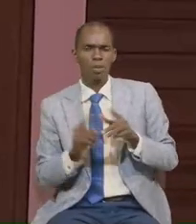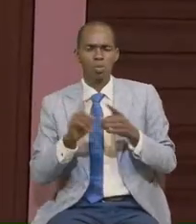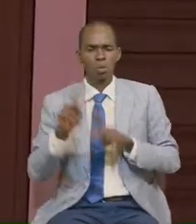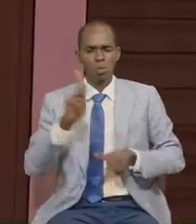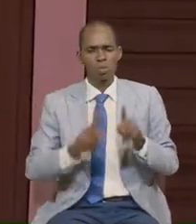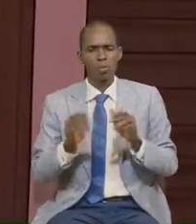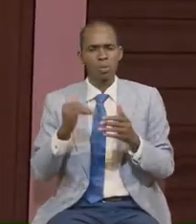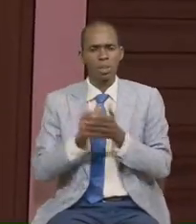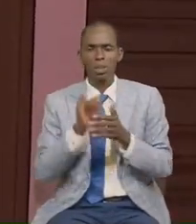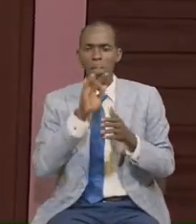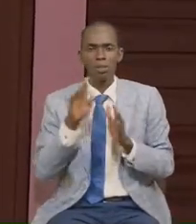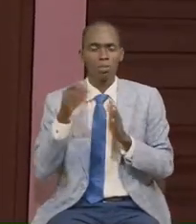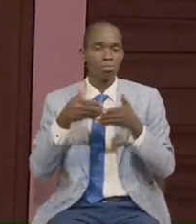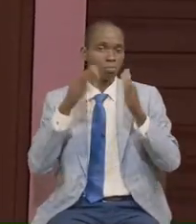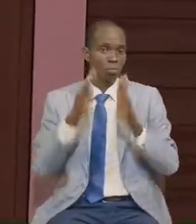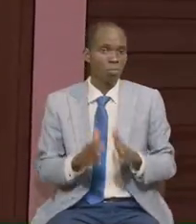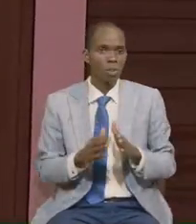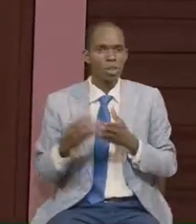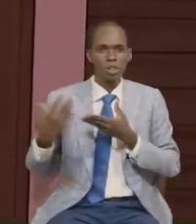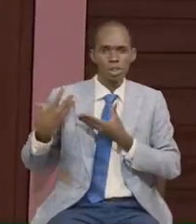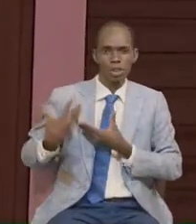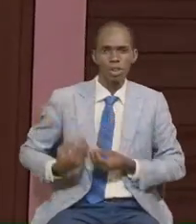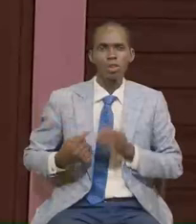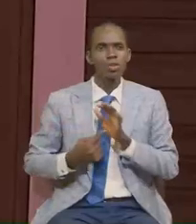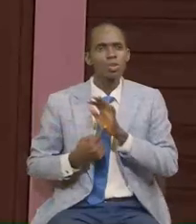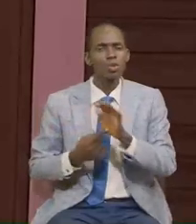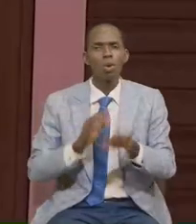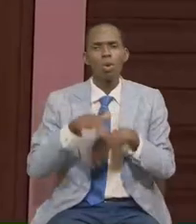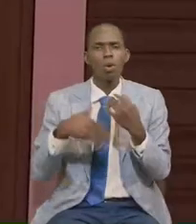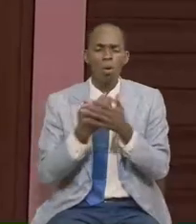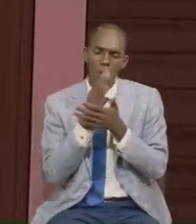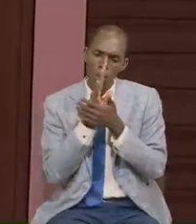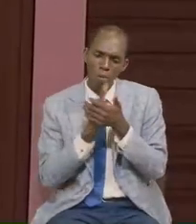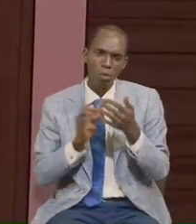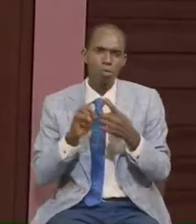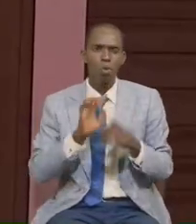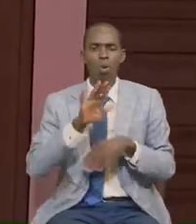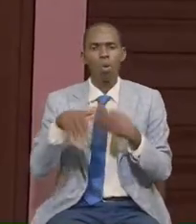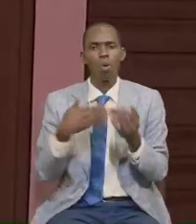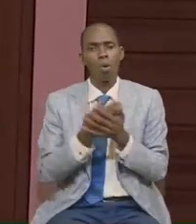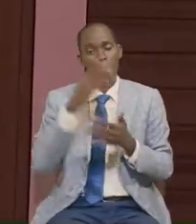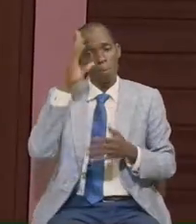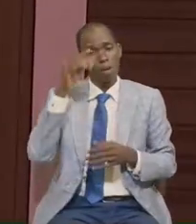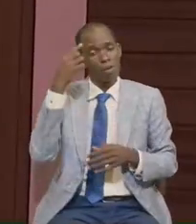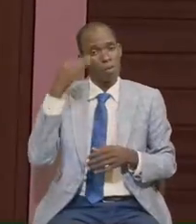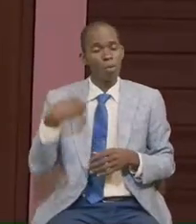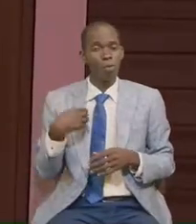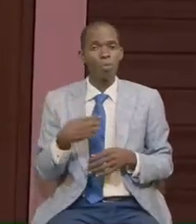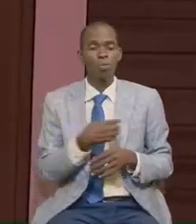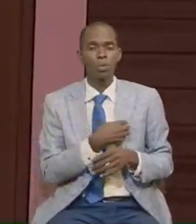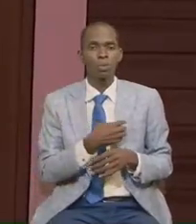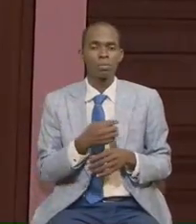Plein de douceur envers tous les hommes. Car nous aussi, nous étions autrefois insensés.